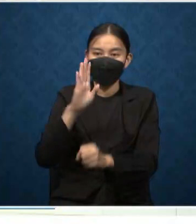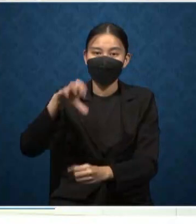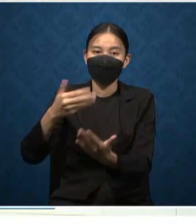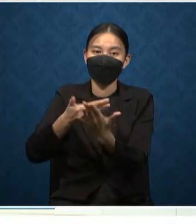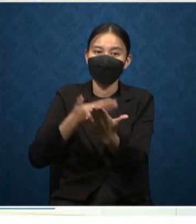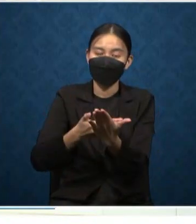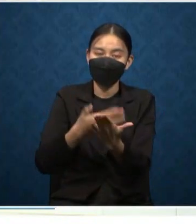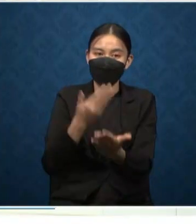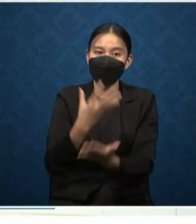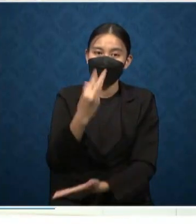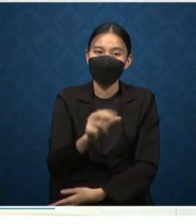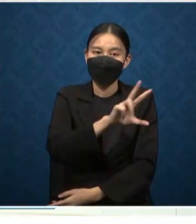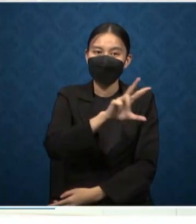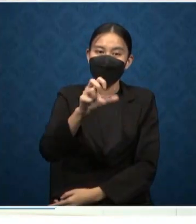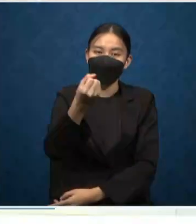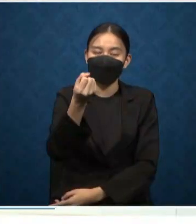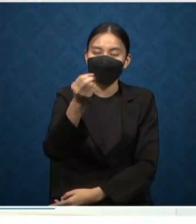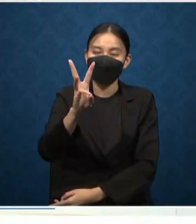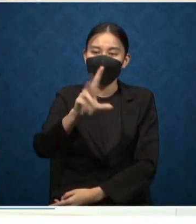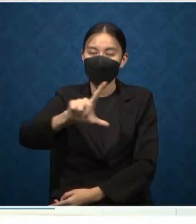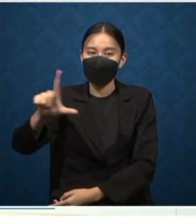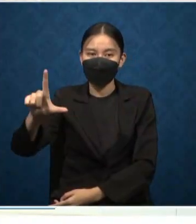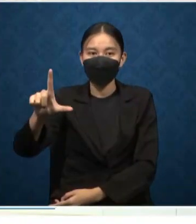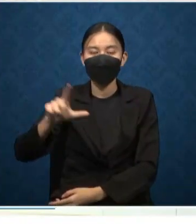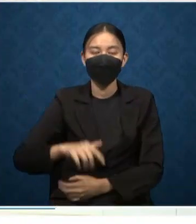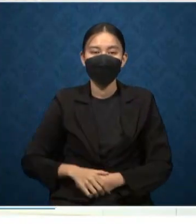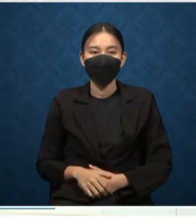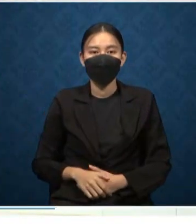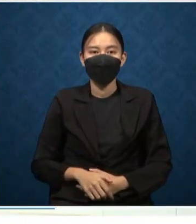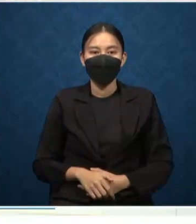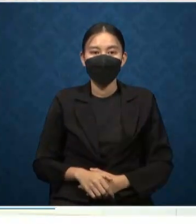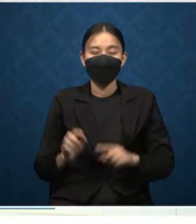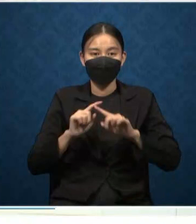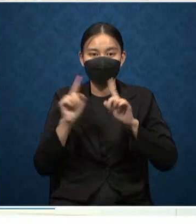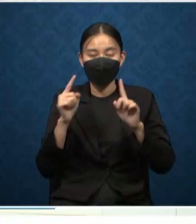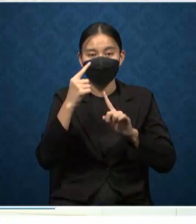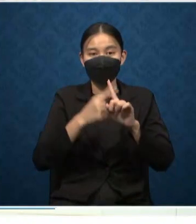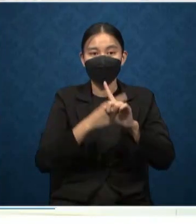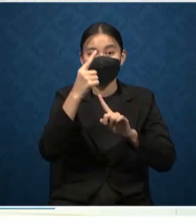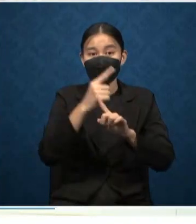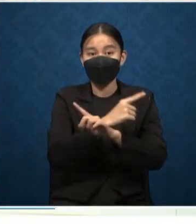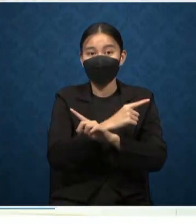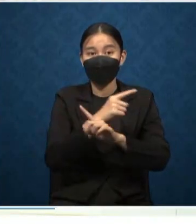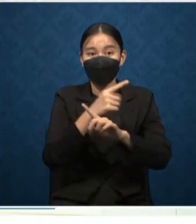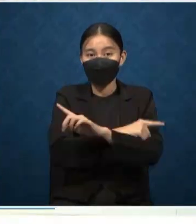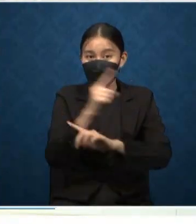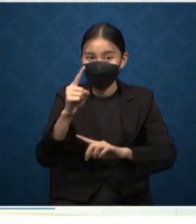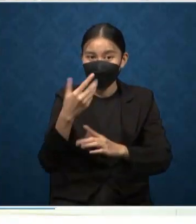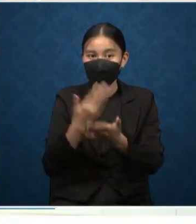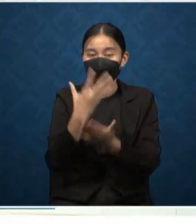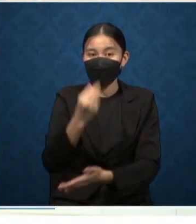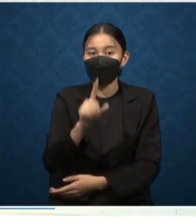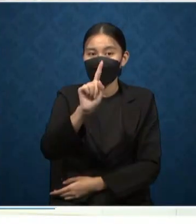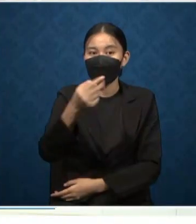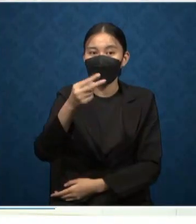โครงเหลืออยู่ 316 ล้านบาเศษครับแต่พอวที่ 1 มียอดเงินโงเหลืออยู่ 10